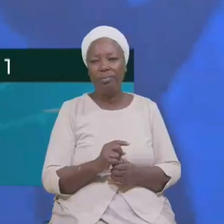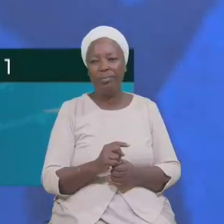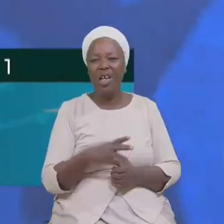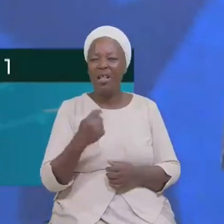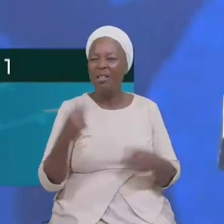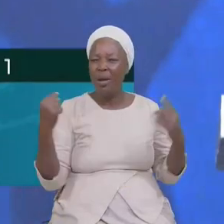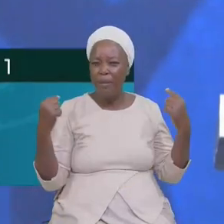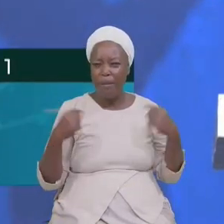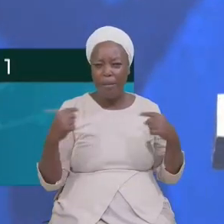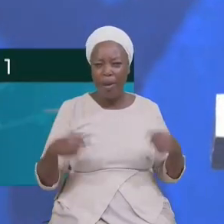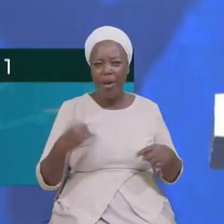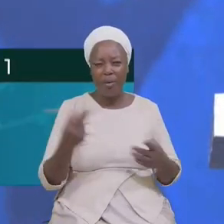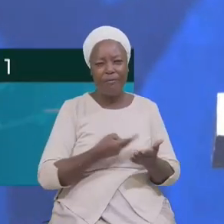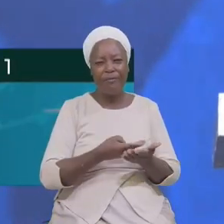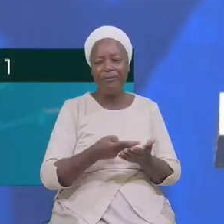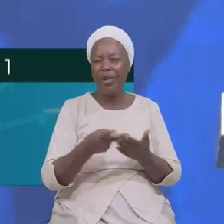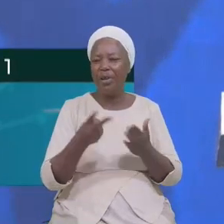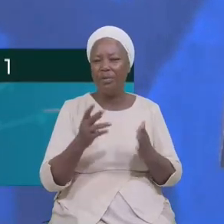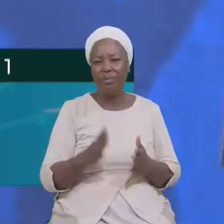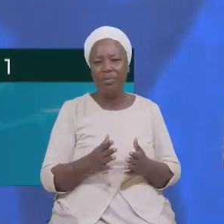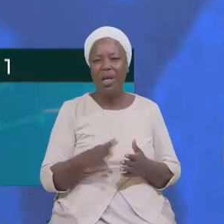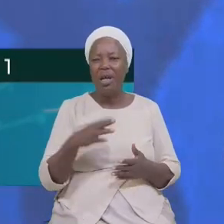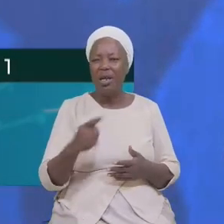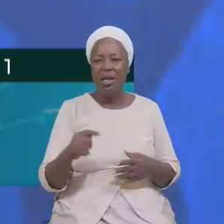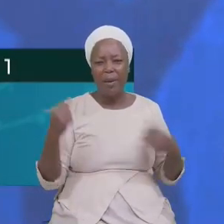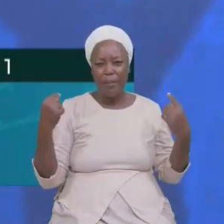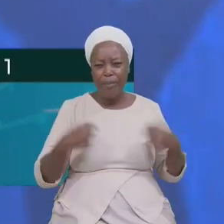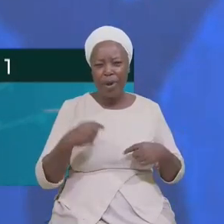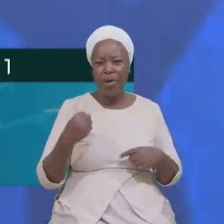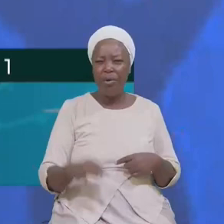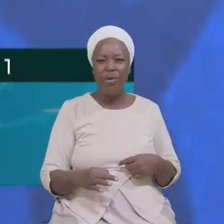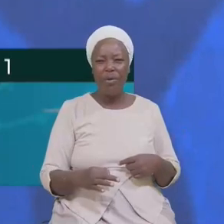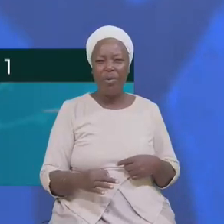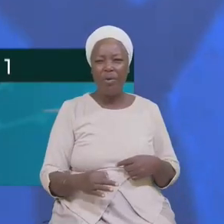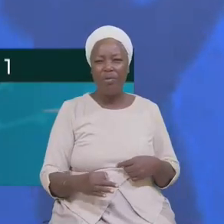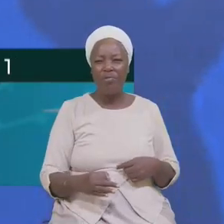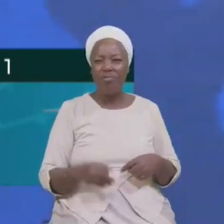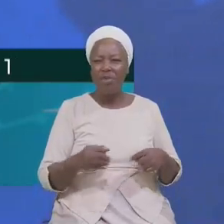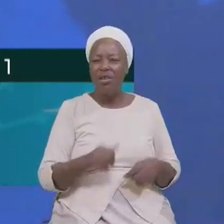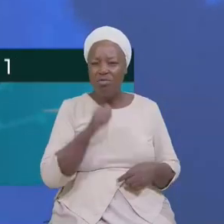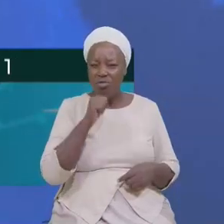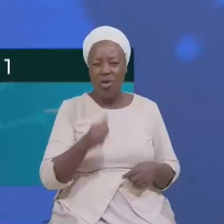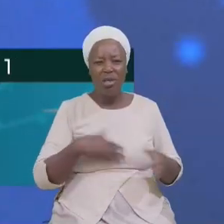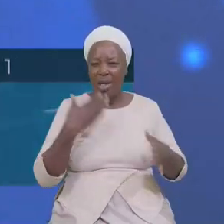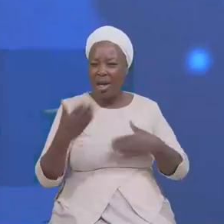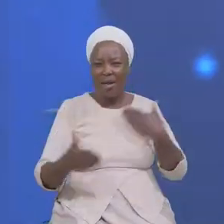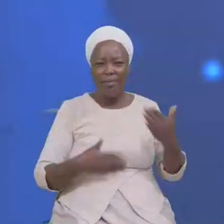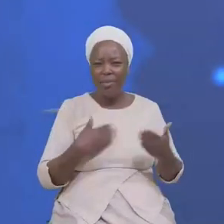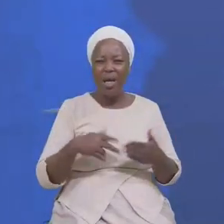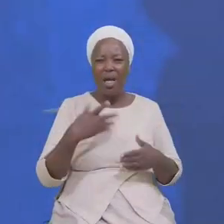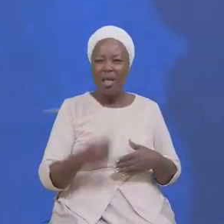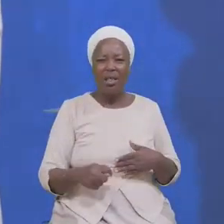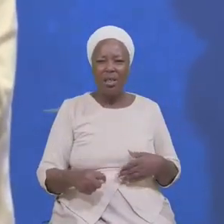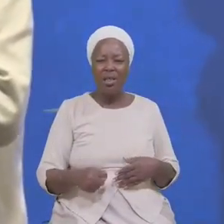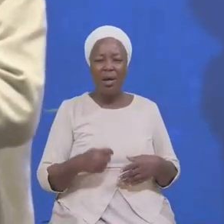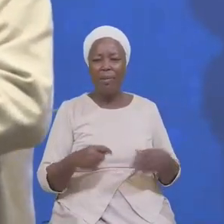La douleur de l'échec. La douleur de l'insatisfaction. La